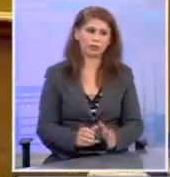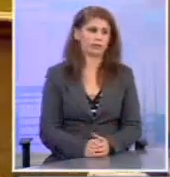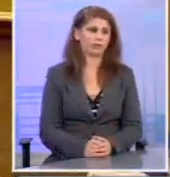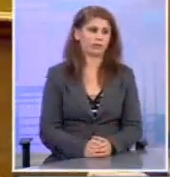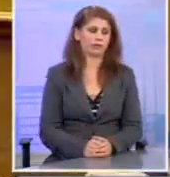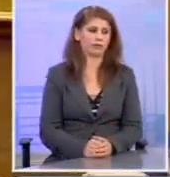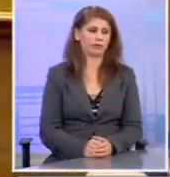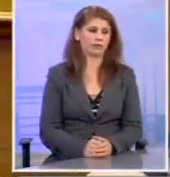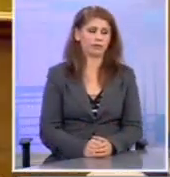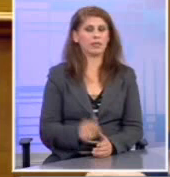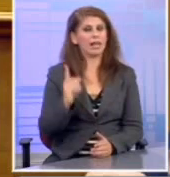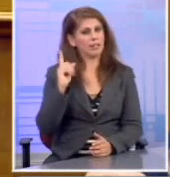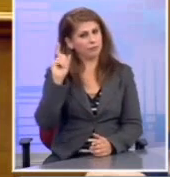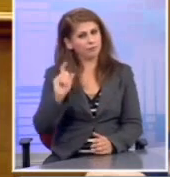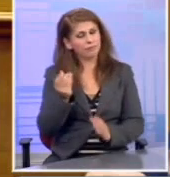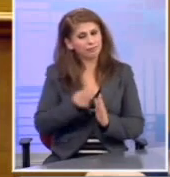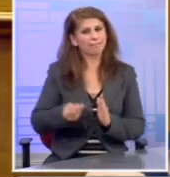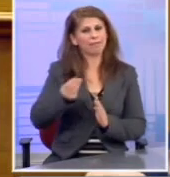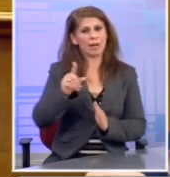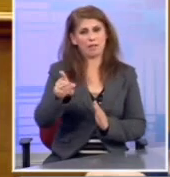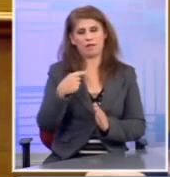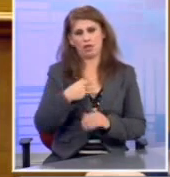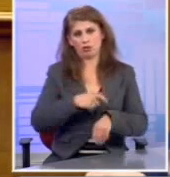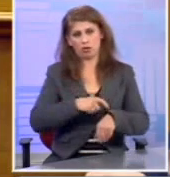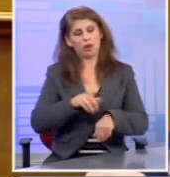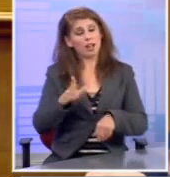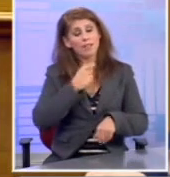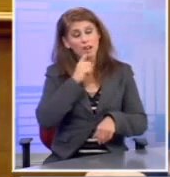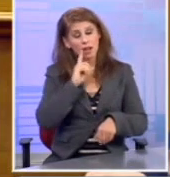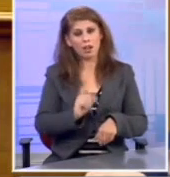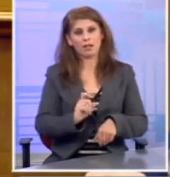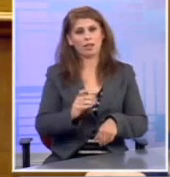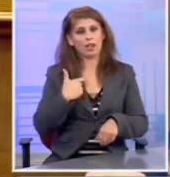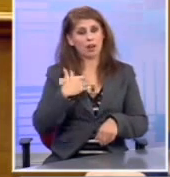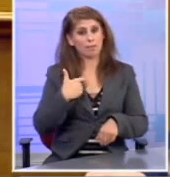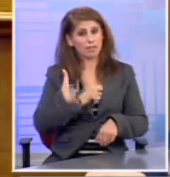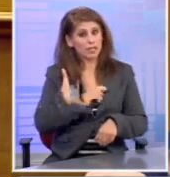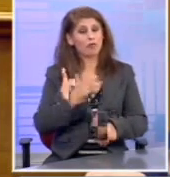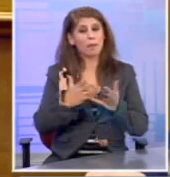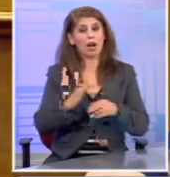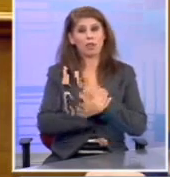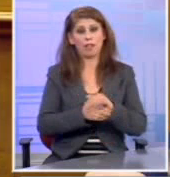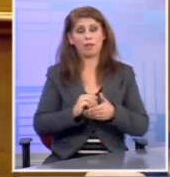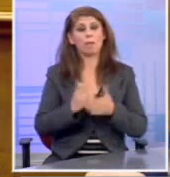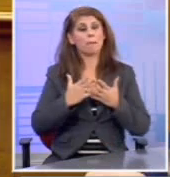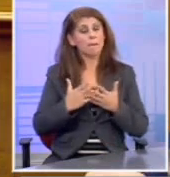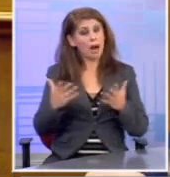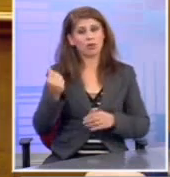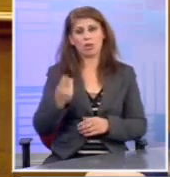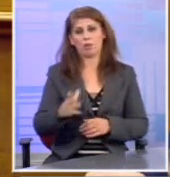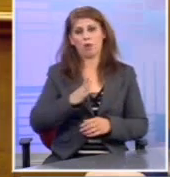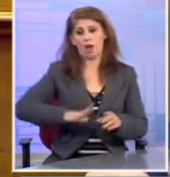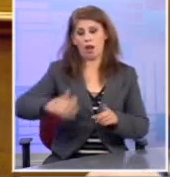Ίσως καταχράστηκα τον χρόνο, αλλά ήταν αναγκαίο να πω ορισμένα πράγματα. Πιστεύω ότι μας παρακολουθεί με μεγάλο ενδιαφέρον μεγάλο μέρος του ελληνικού λαού.